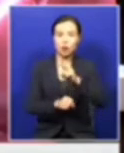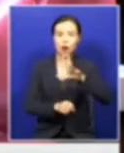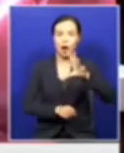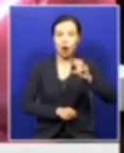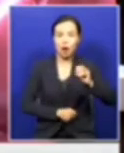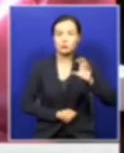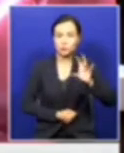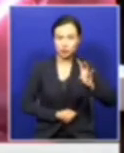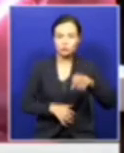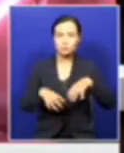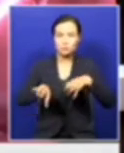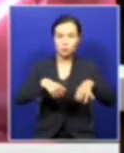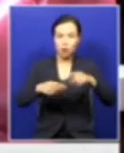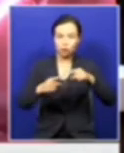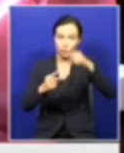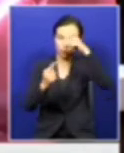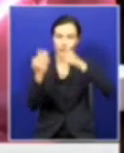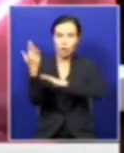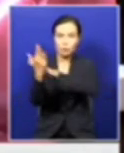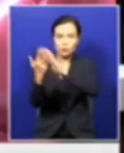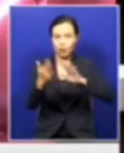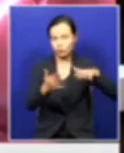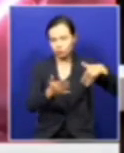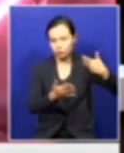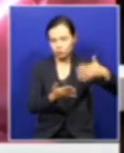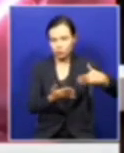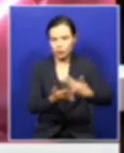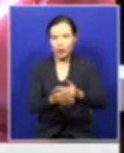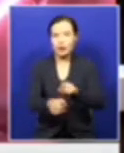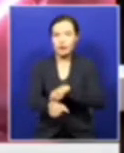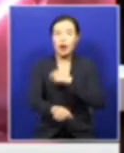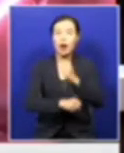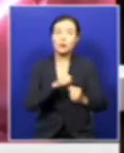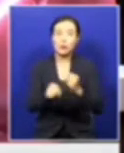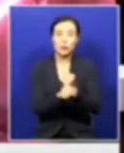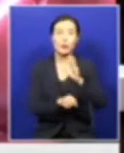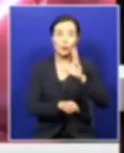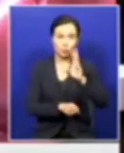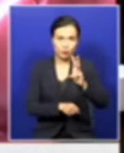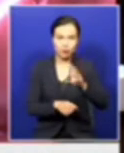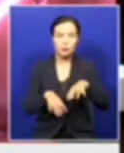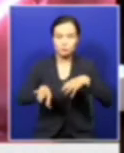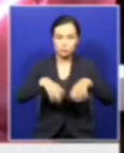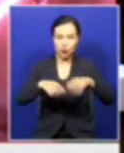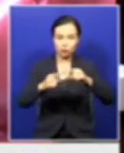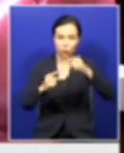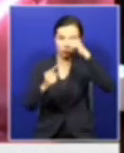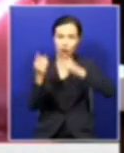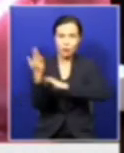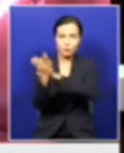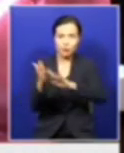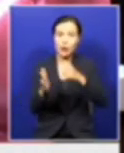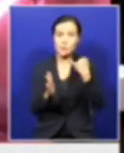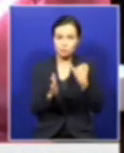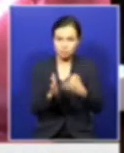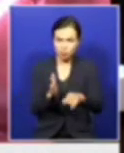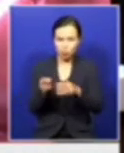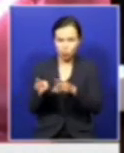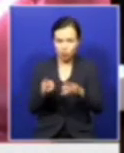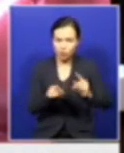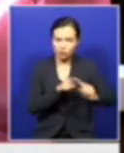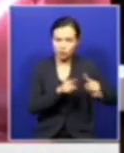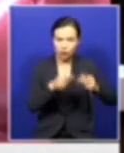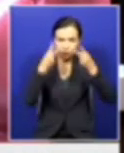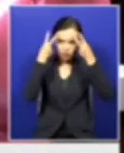2557และบริหารประเทศยาวนานต่อเนื่องมาถึง6ปีการบริหารประเทศที่ผิดพลาดของพลเอกประยุทธ์จันทร์โอช